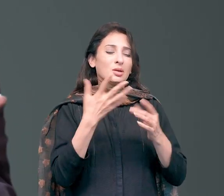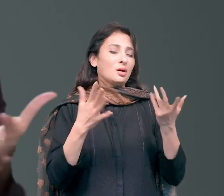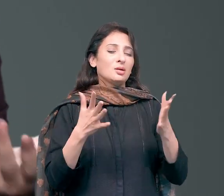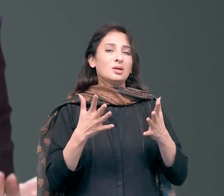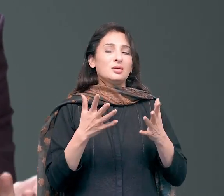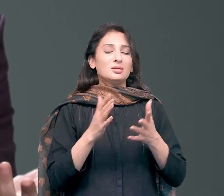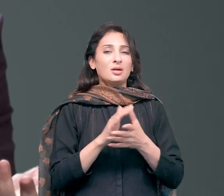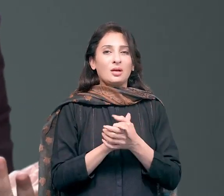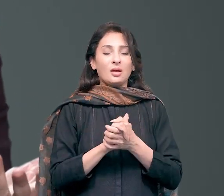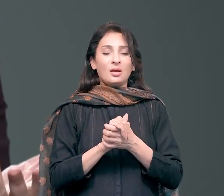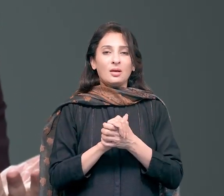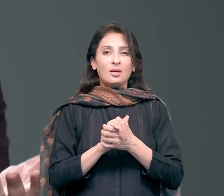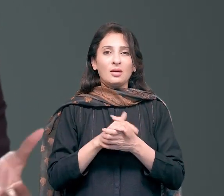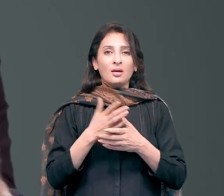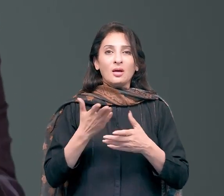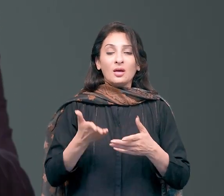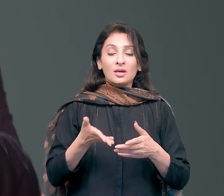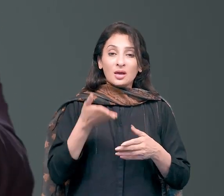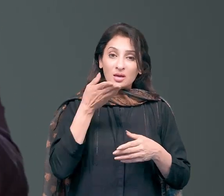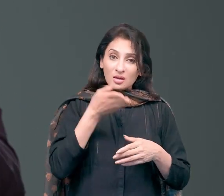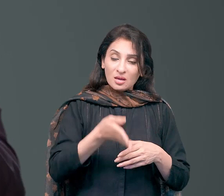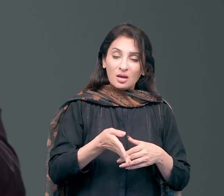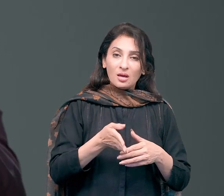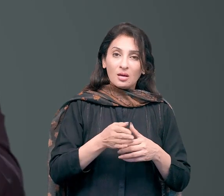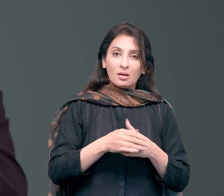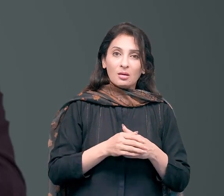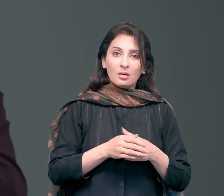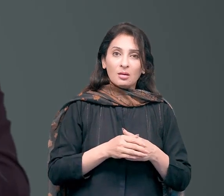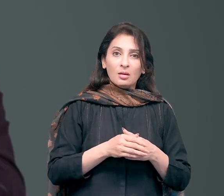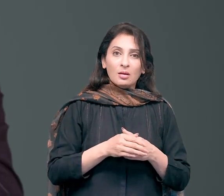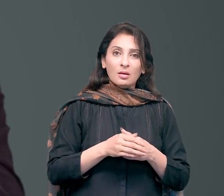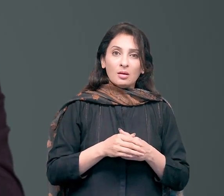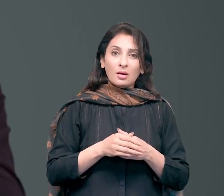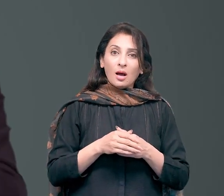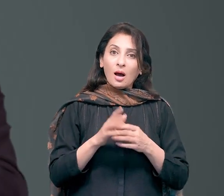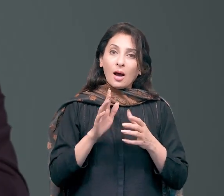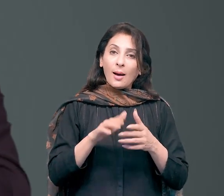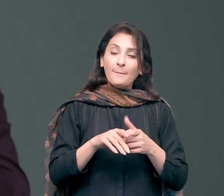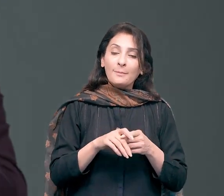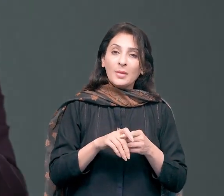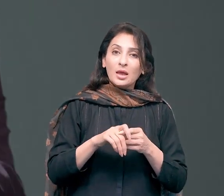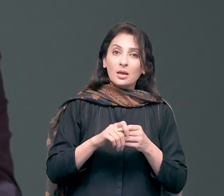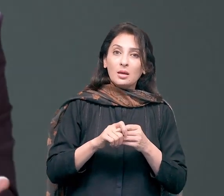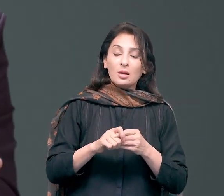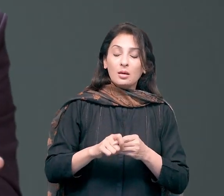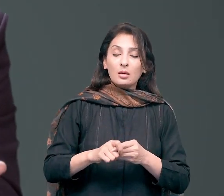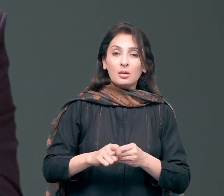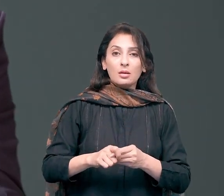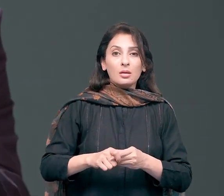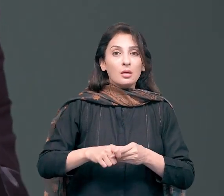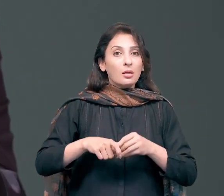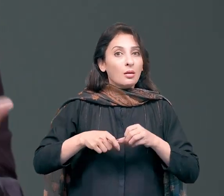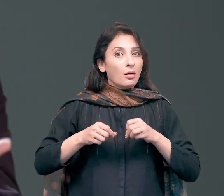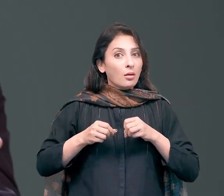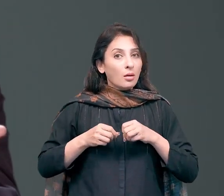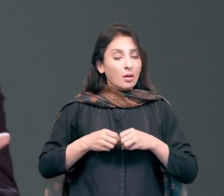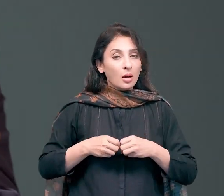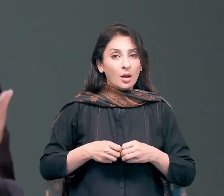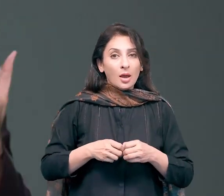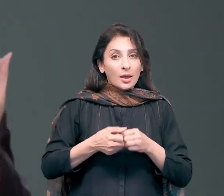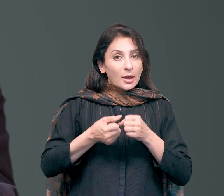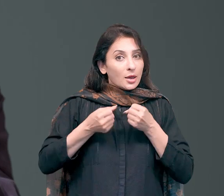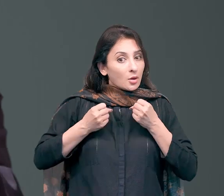تھے، بنگالی لیڈر بھی شامل تھے۔ انہوں نے کہا جی یہ موقع ہے کہ اس وقت ہم ایک ریوولٹ لے کر آئیں، جس کو انہوں